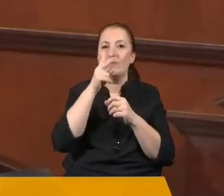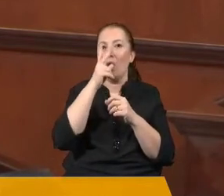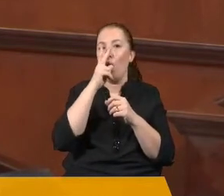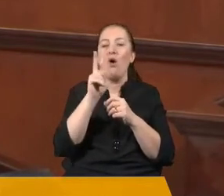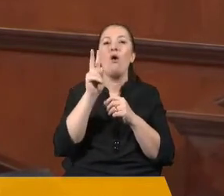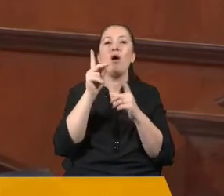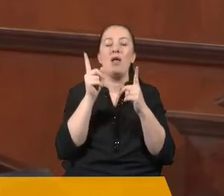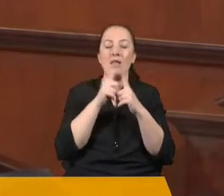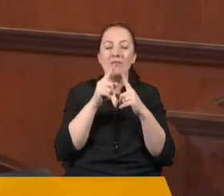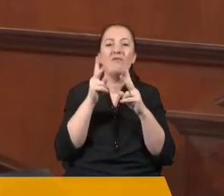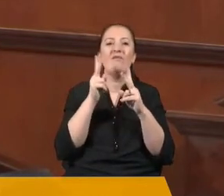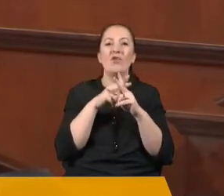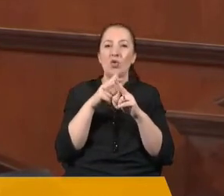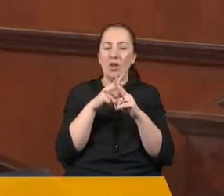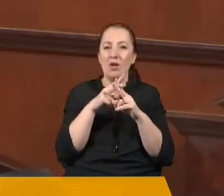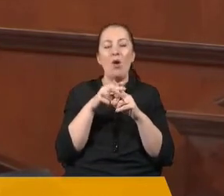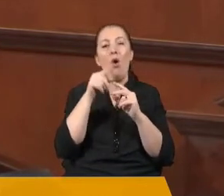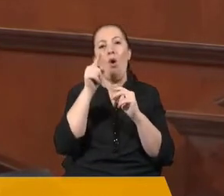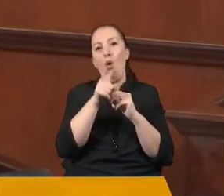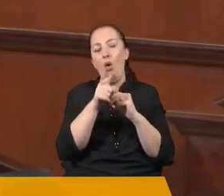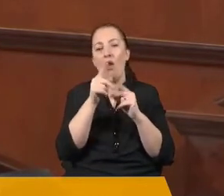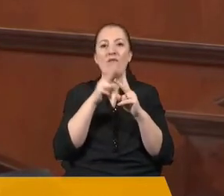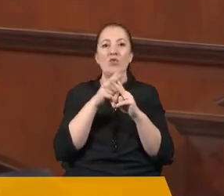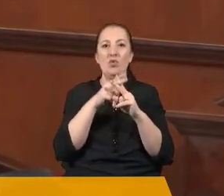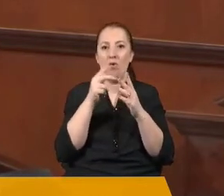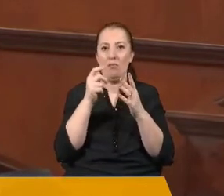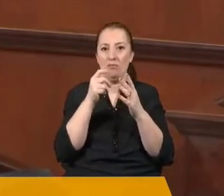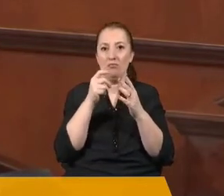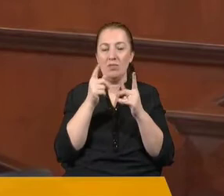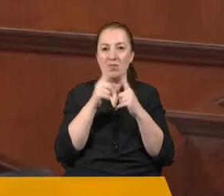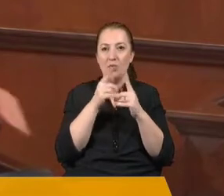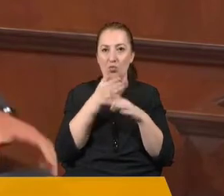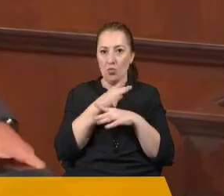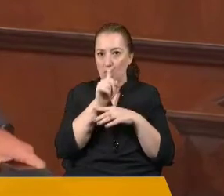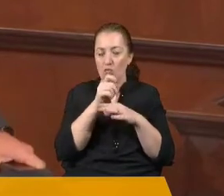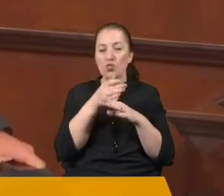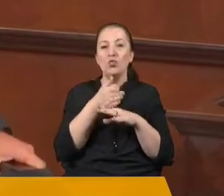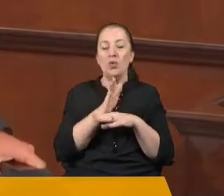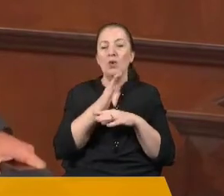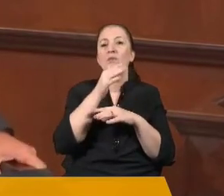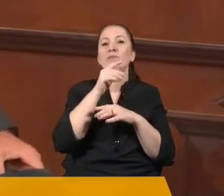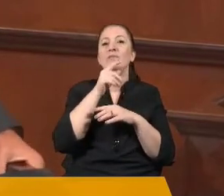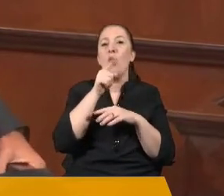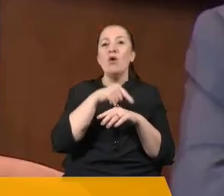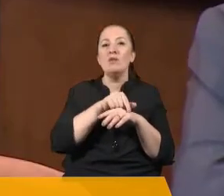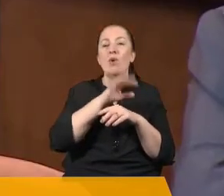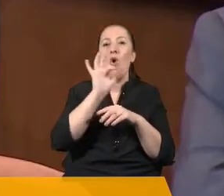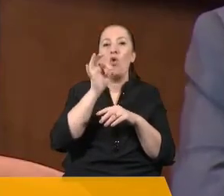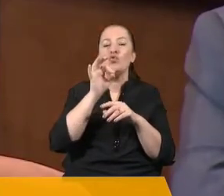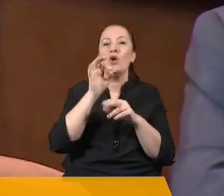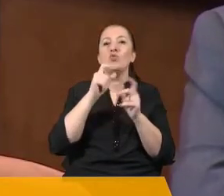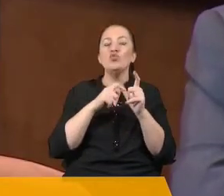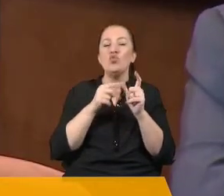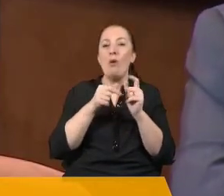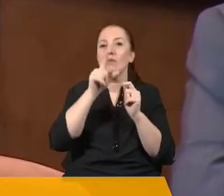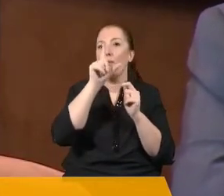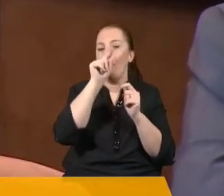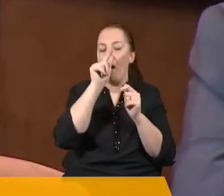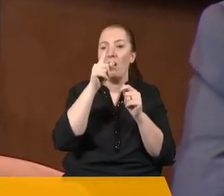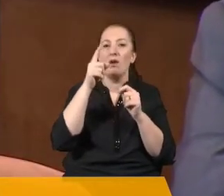ve faturaları o şekilde kesiliyor. Doğru mudur? Doğrudur. O zaman Ocak, Şubat, Mart ayında